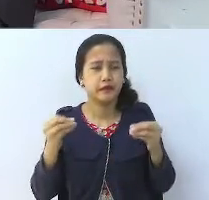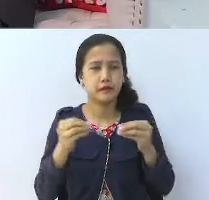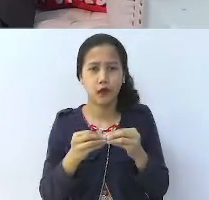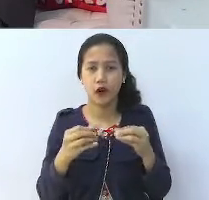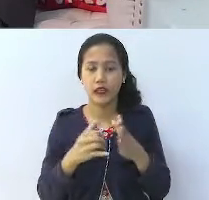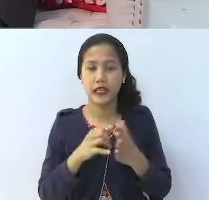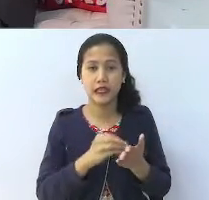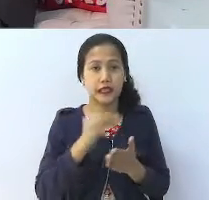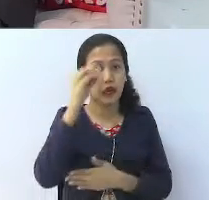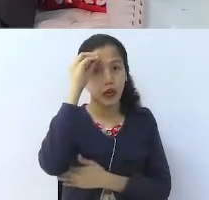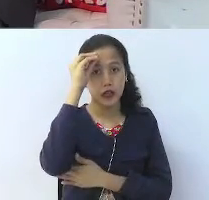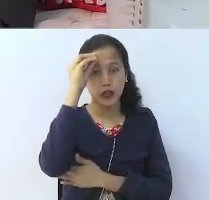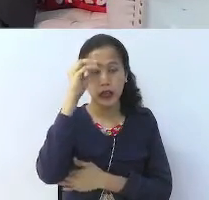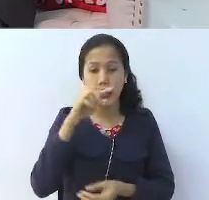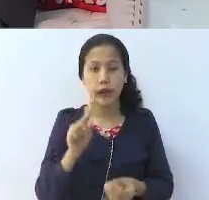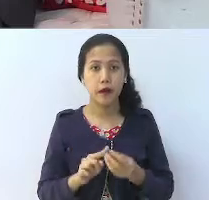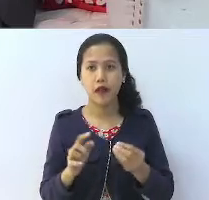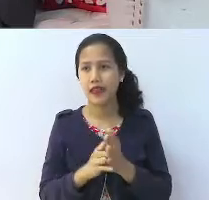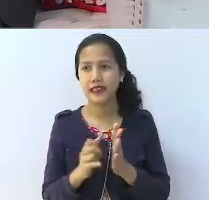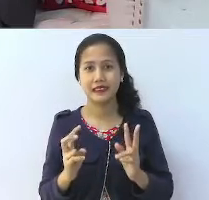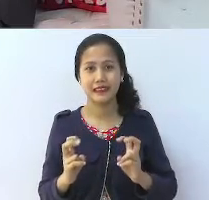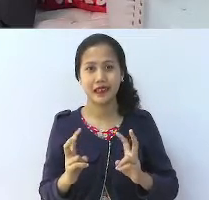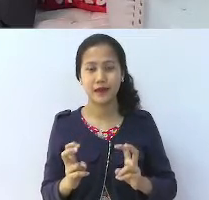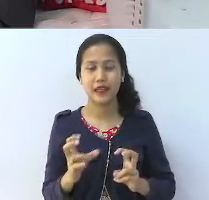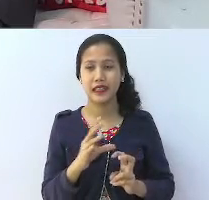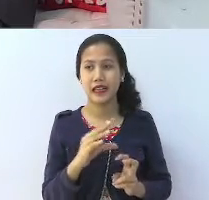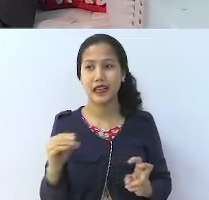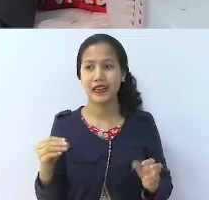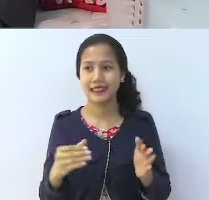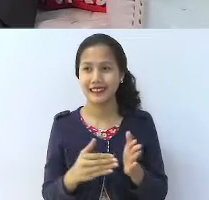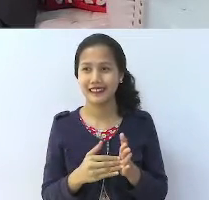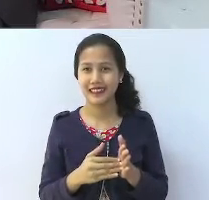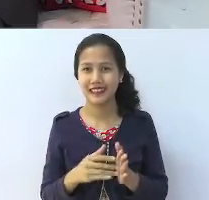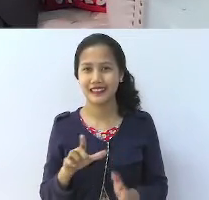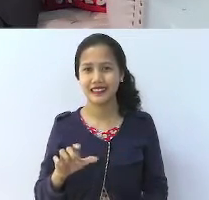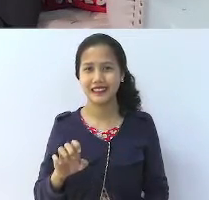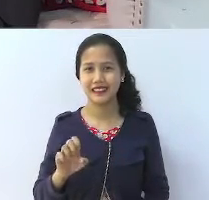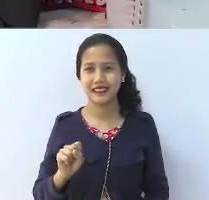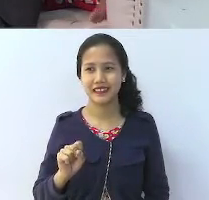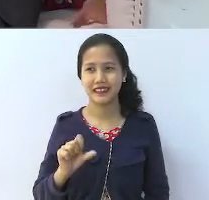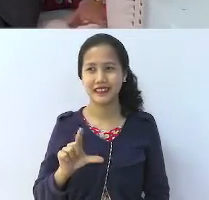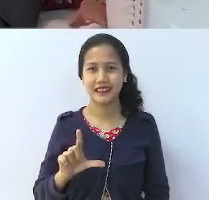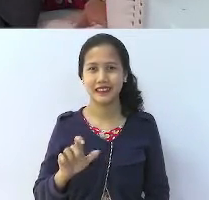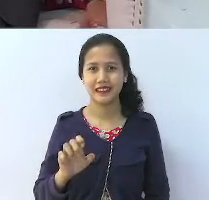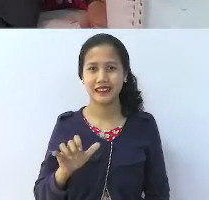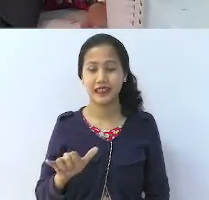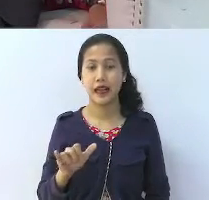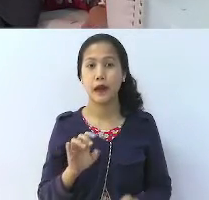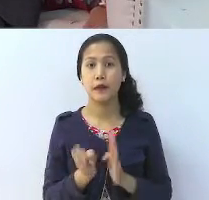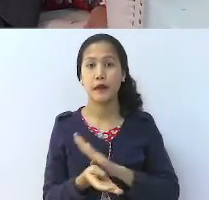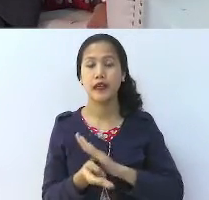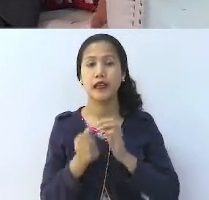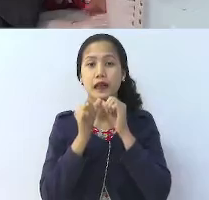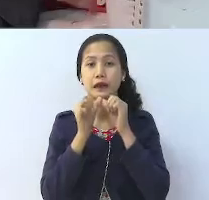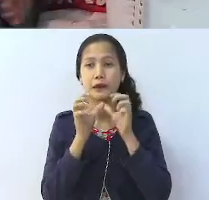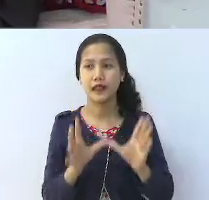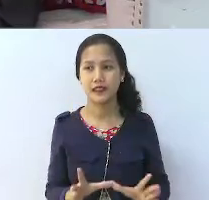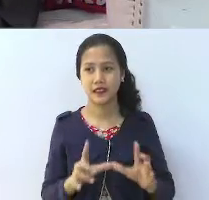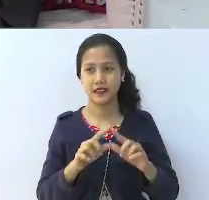po ni Ma'am Leslie ang kanyang topic. I believe ito po ay patungkol sa TMJ. So again, tayo po